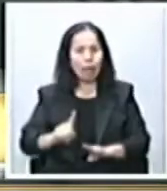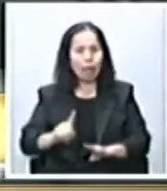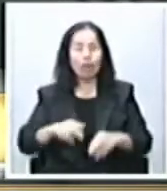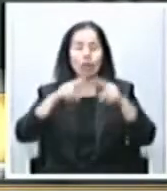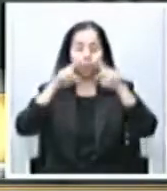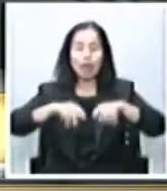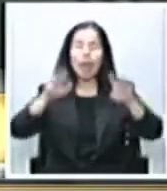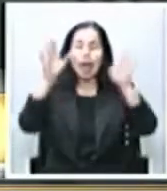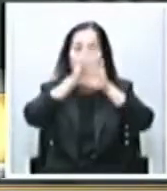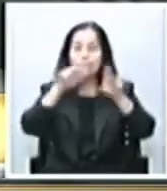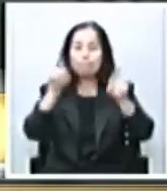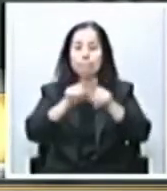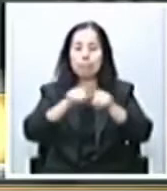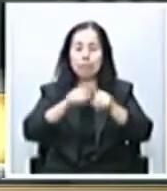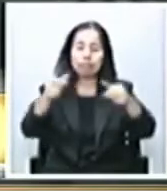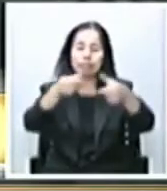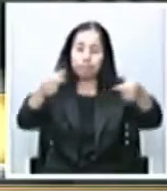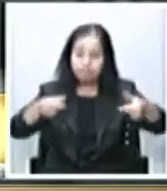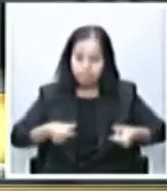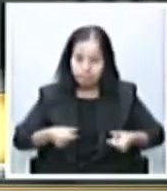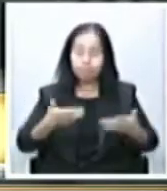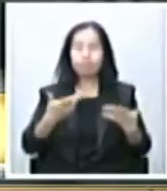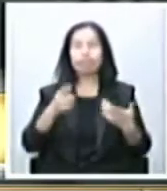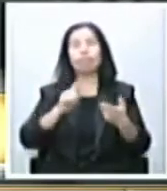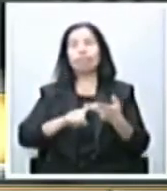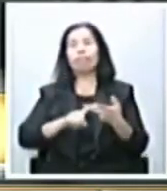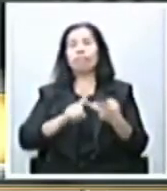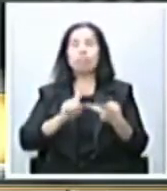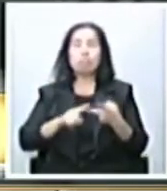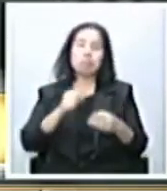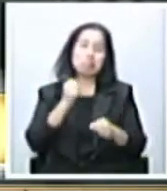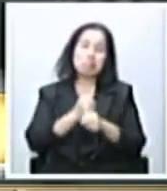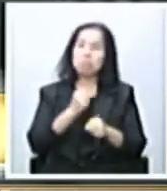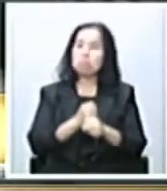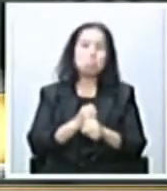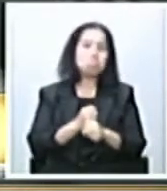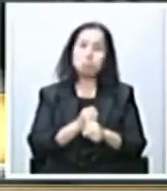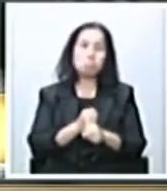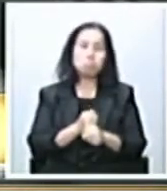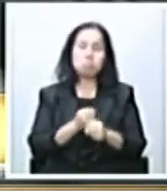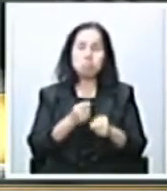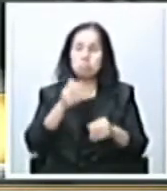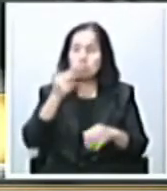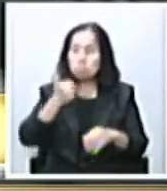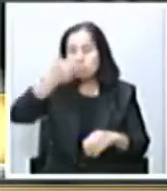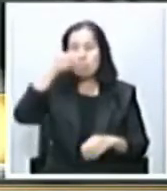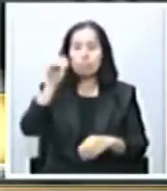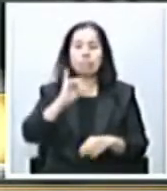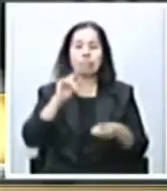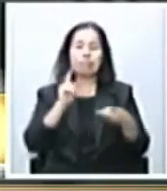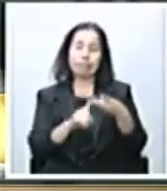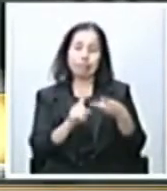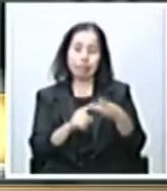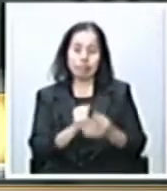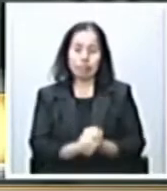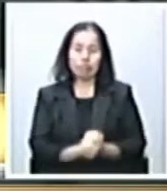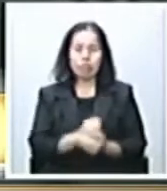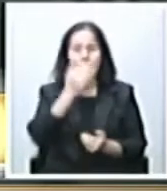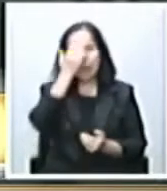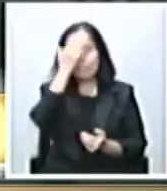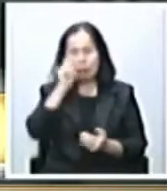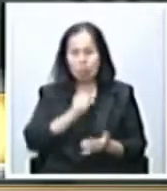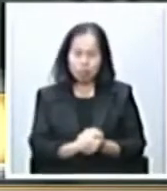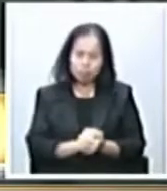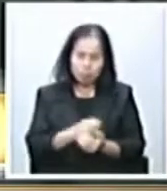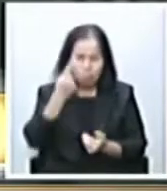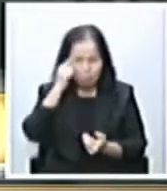ไม่ได้และรวมถึงงานวิจัยที่ไม่ประสบความสำเร็จทั้งหลายแหล่งานวิจัยที่จับต้องไม่ได้และงานวิจัยที่